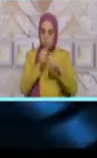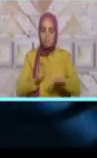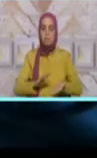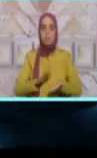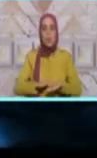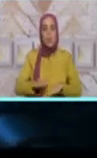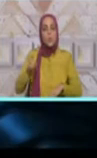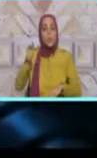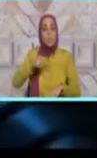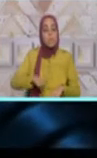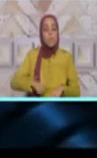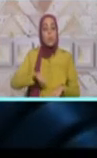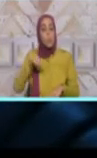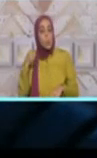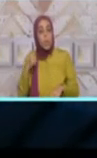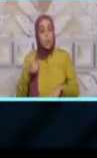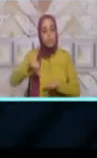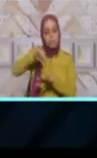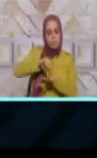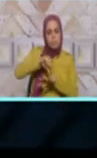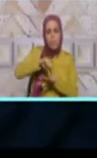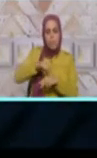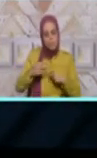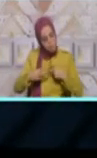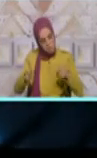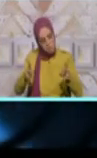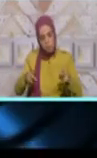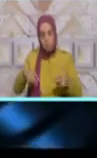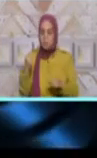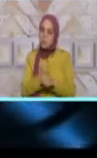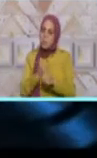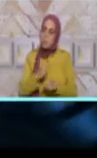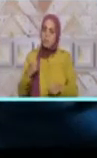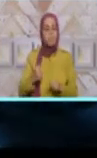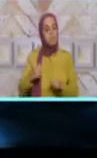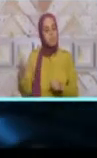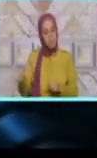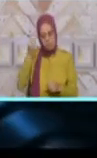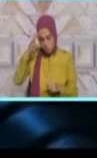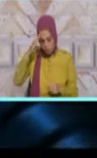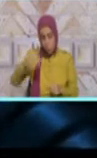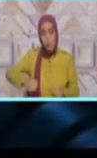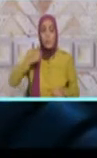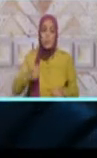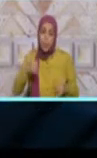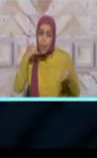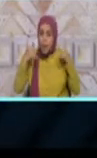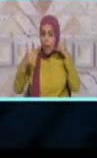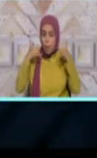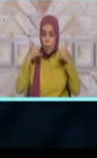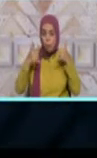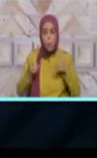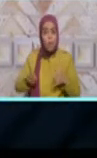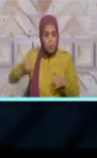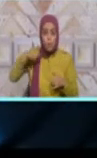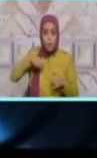واصبح هناك يعني مكان مفتوح للقطاع الخاص. يعني أنا بشكرك على هذه المداخلة الضافية